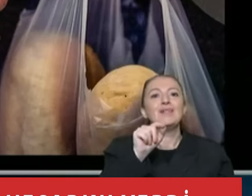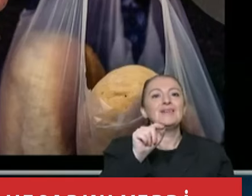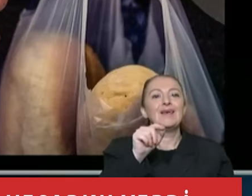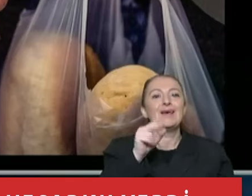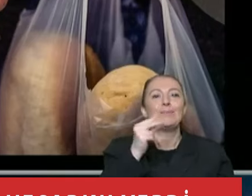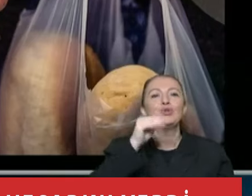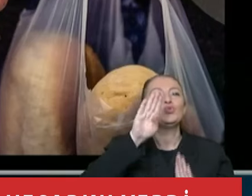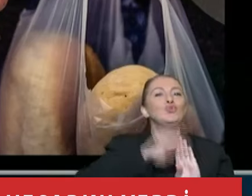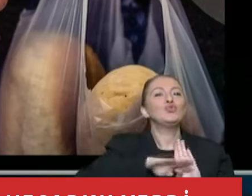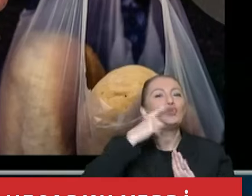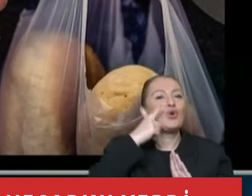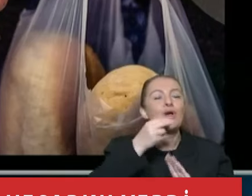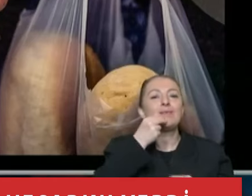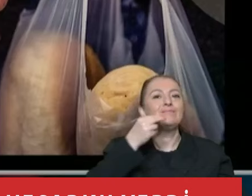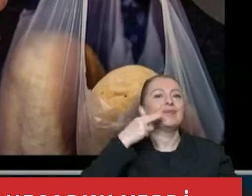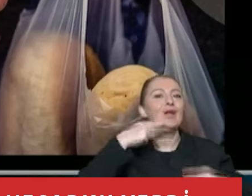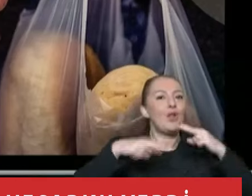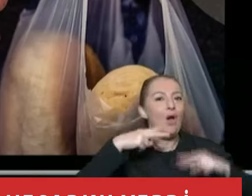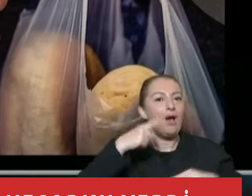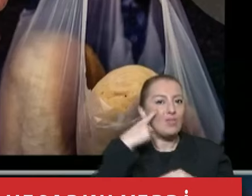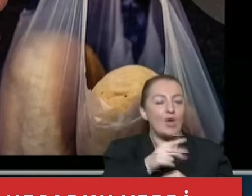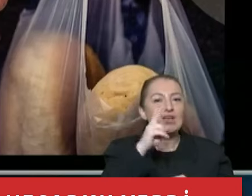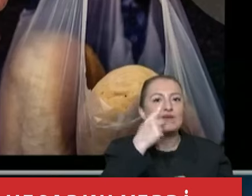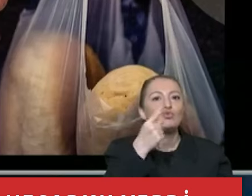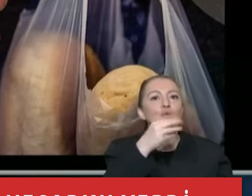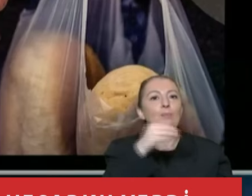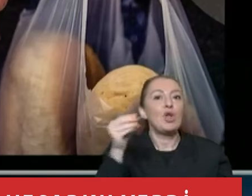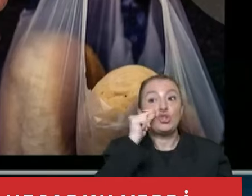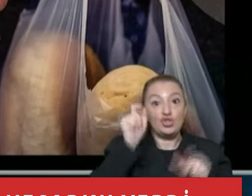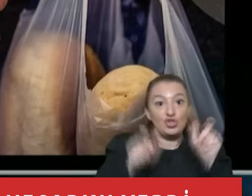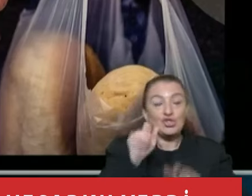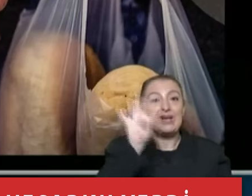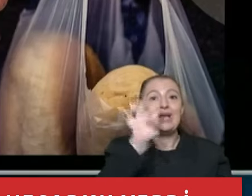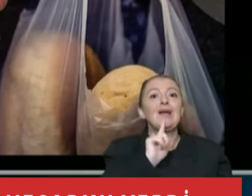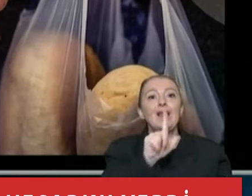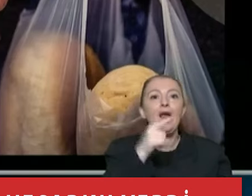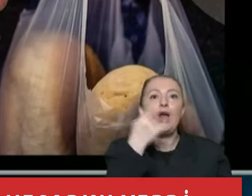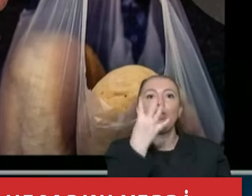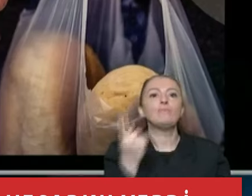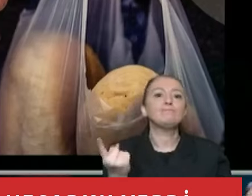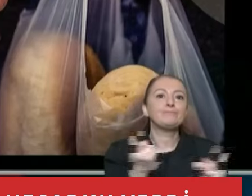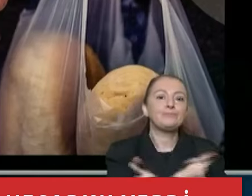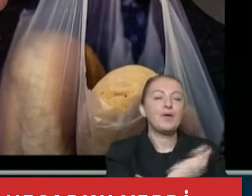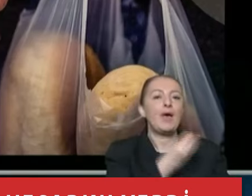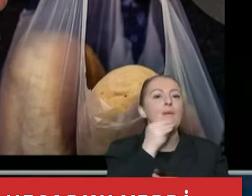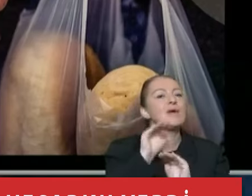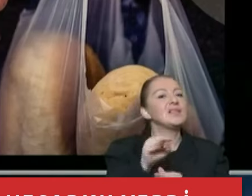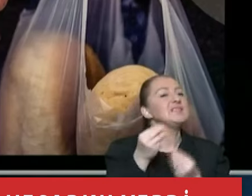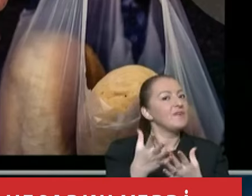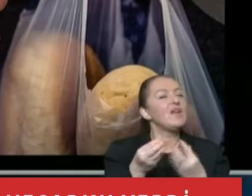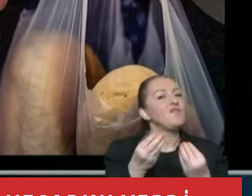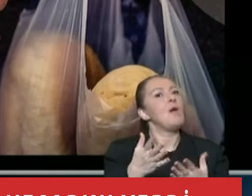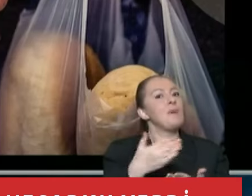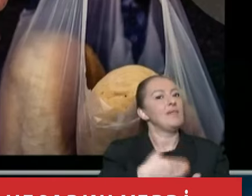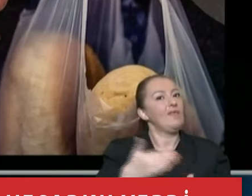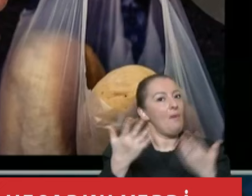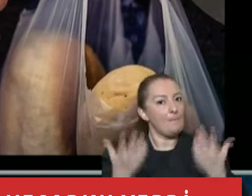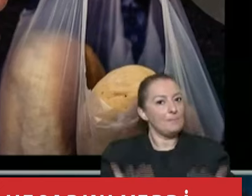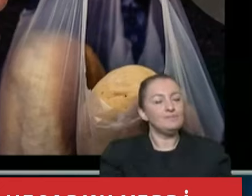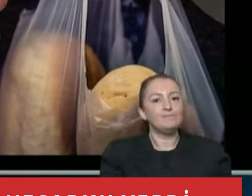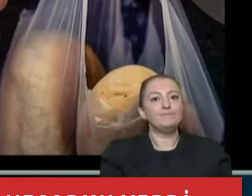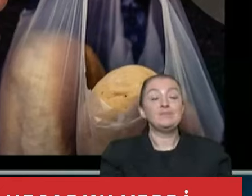yaklaşık milyon kişiye 4 liraya 4 çeşit yemek desteğini verdik vermeye devam ediyoruz